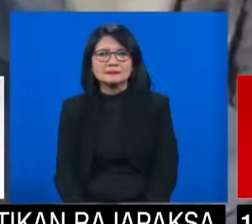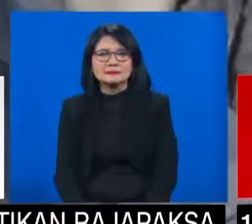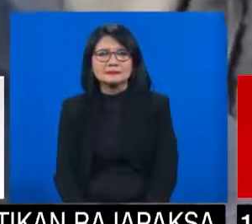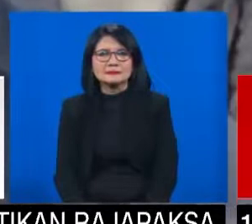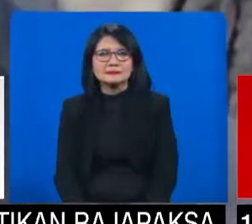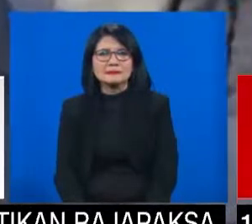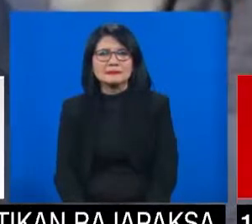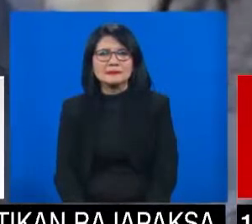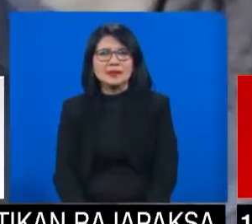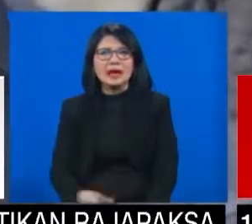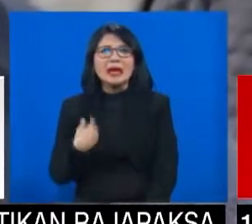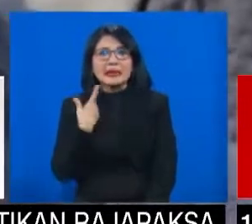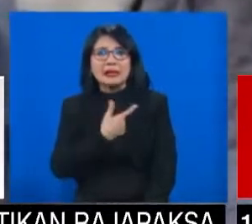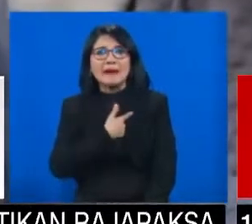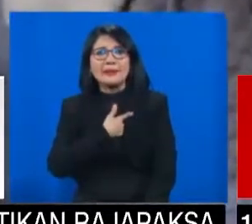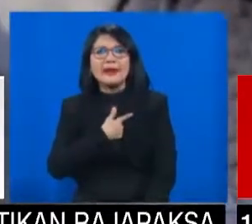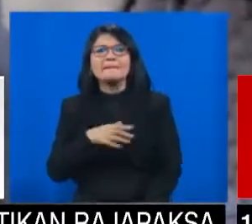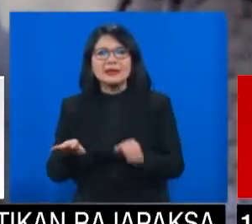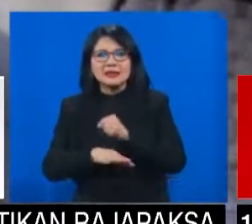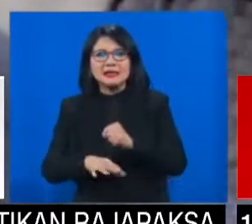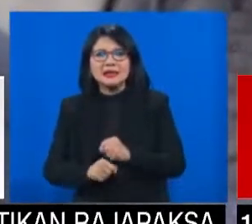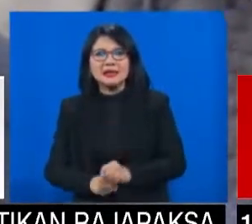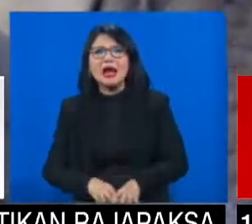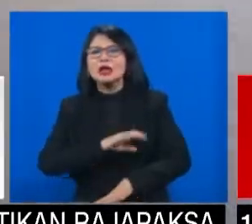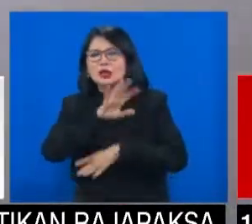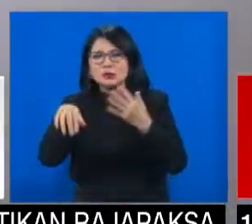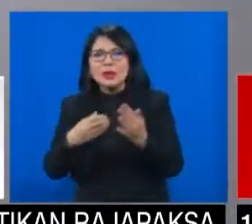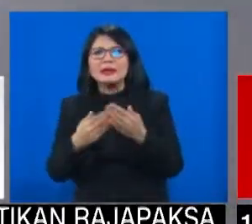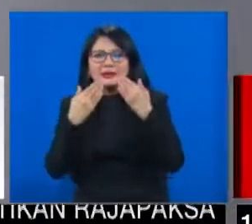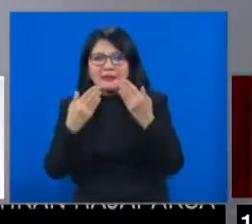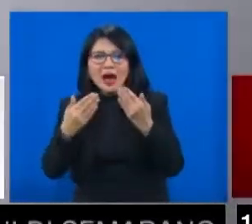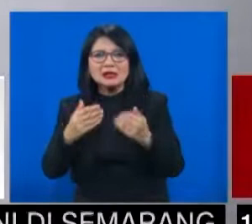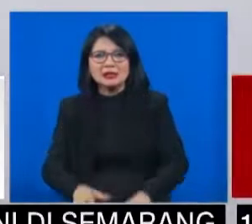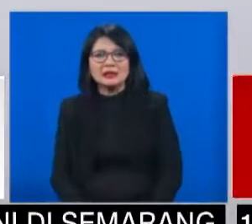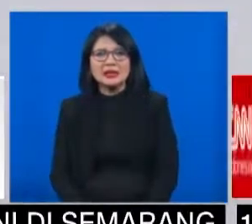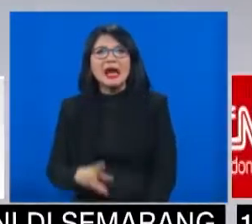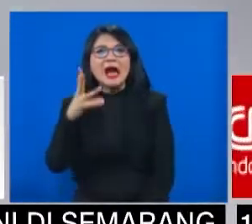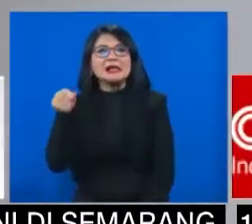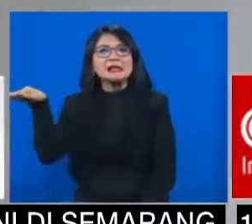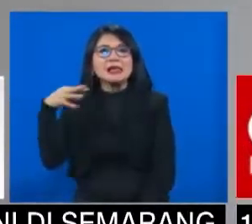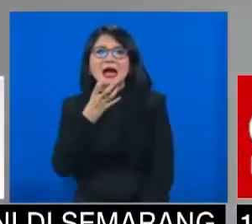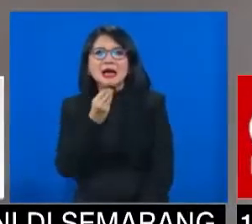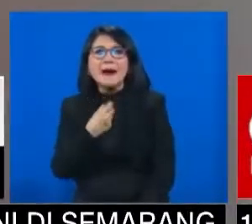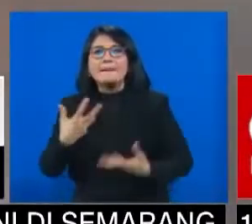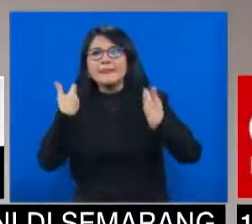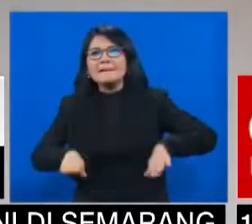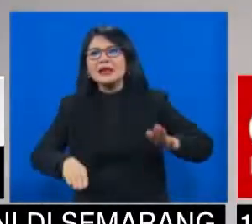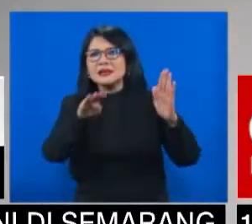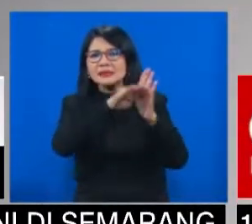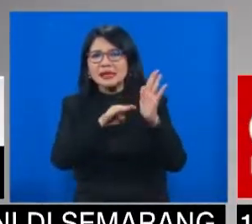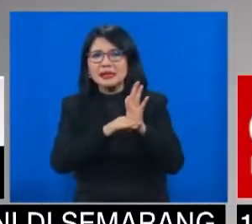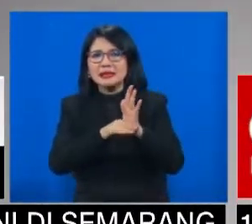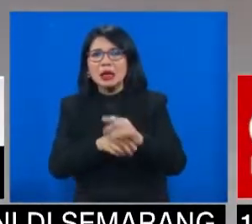juga. Tapi pada dasarnya berterima kasih kepada semua pihak tentu. Rizik Syihab bebas bersyarat setelah ditahan sejak